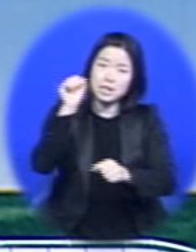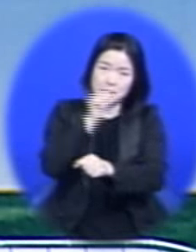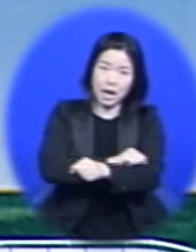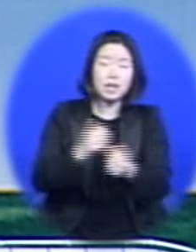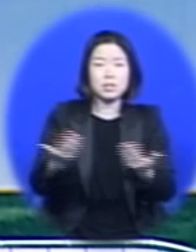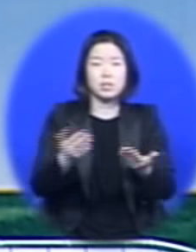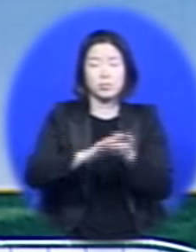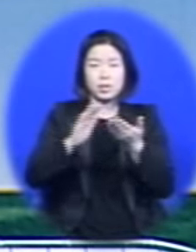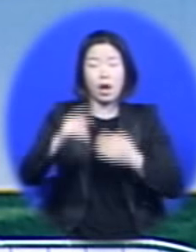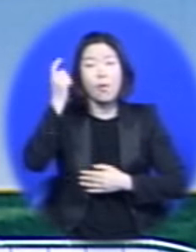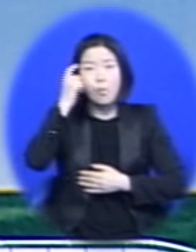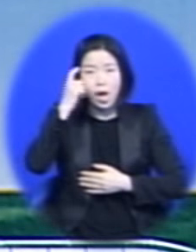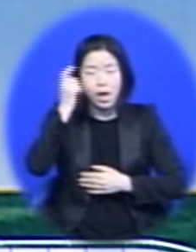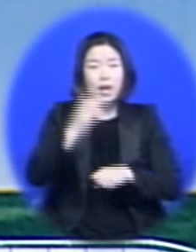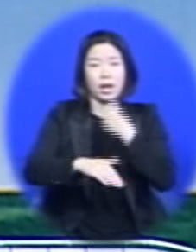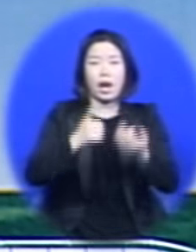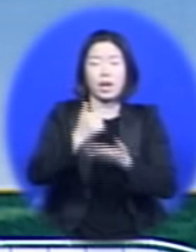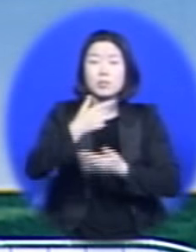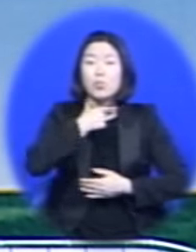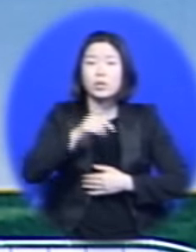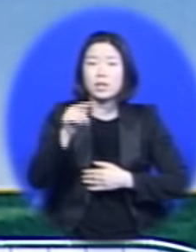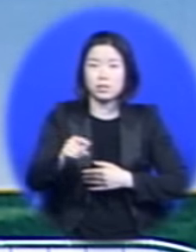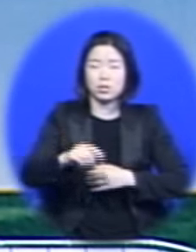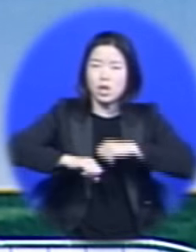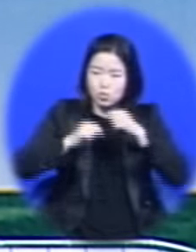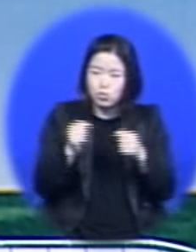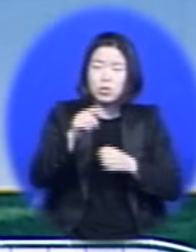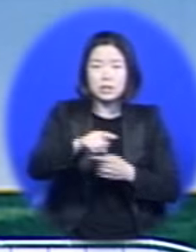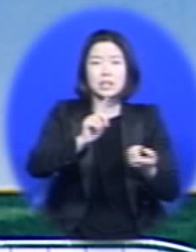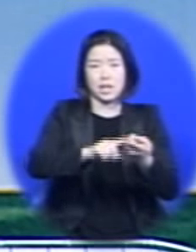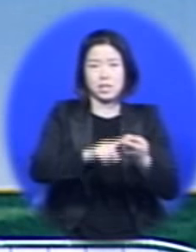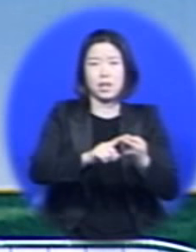일입니다. 왜? 하나님이 원하는 것은 순종 그 자체이니까.